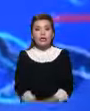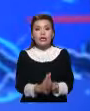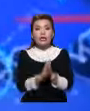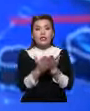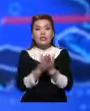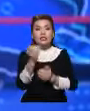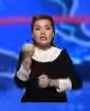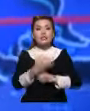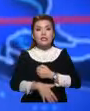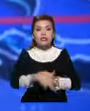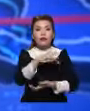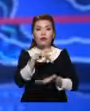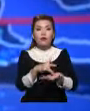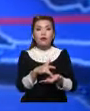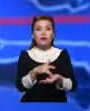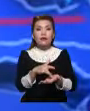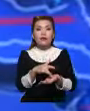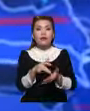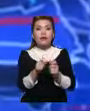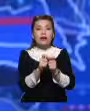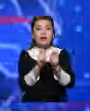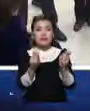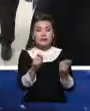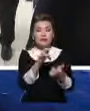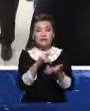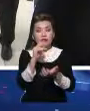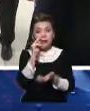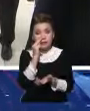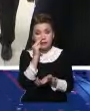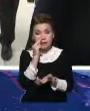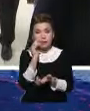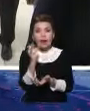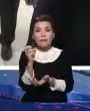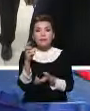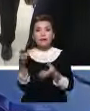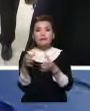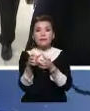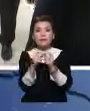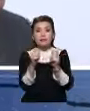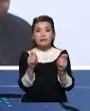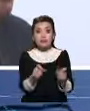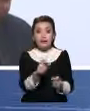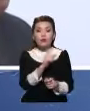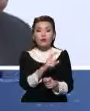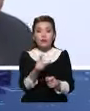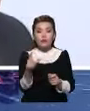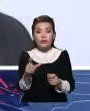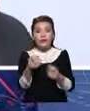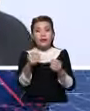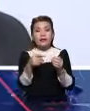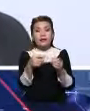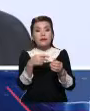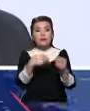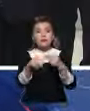центр открылся в городском филиале партии «Аманат» в Шымкенте. Организаторы намерены обеспечить читателей книгами по доступным ценам с